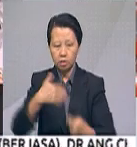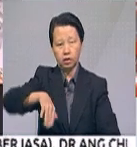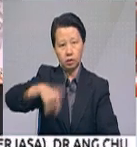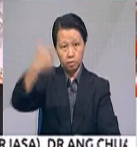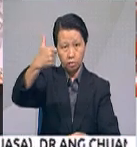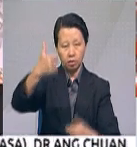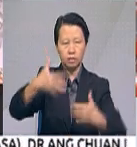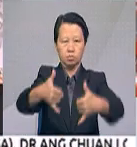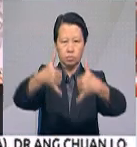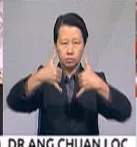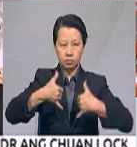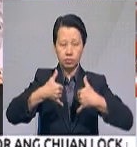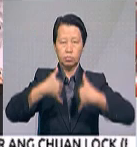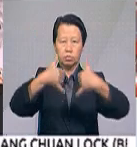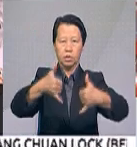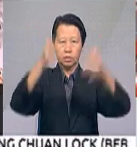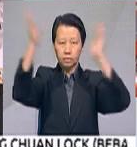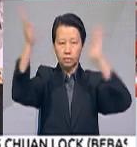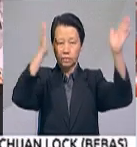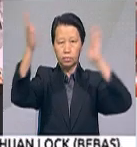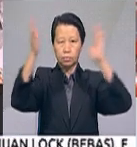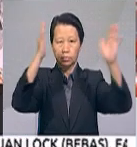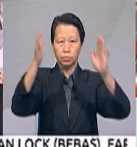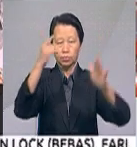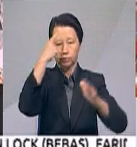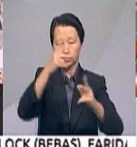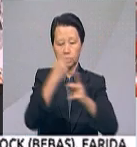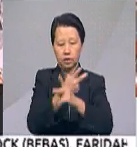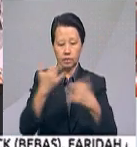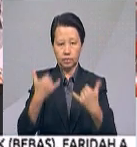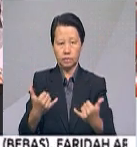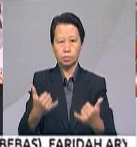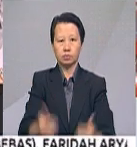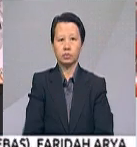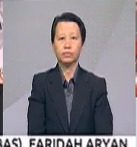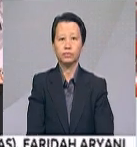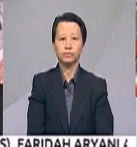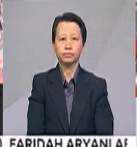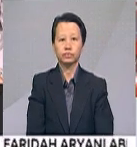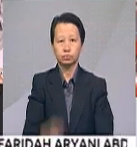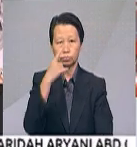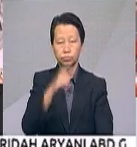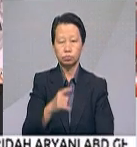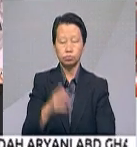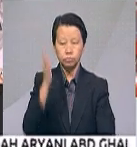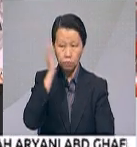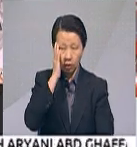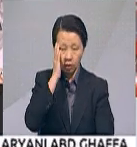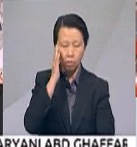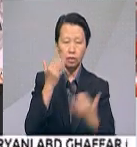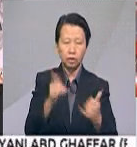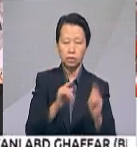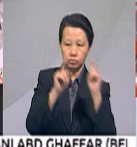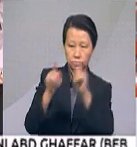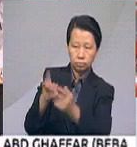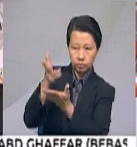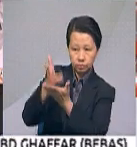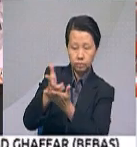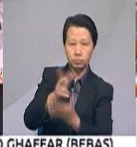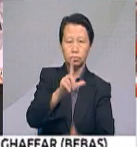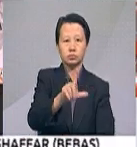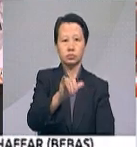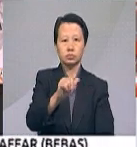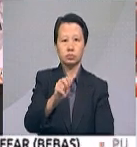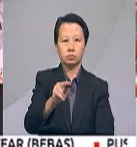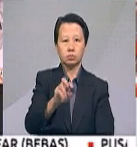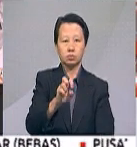layak menjulang piala berprestij Piala Malaysia untuk edisi kali ini. Dan bagi mengikuti perkembangan semasa, kita bersama dengan Liana Tarmizi